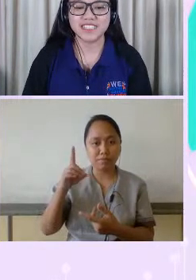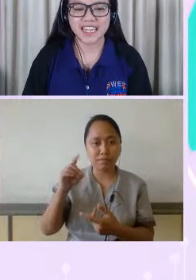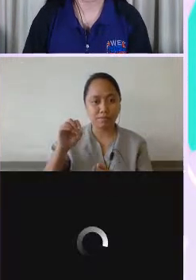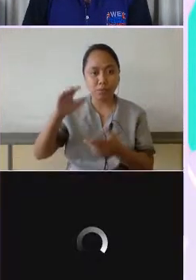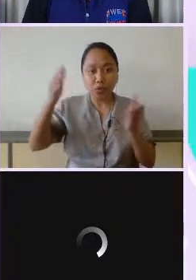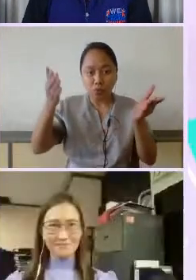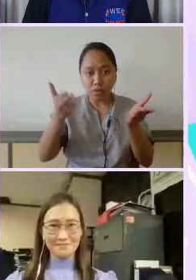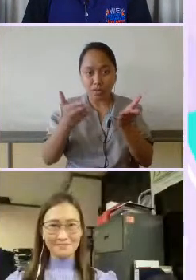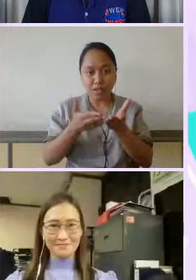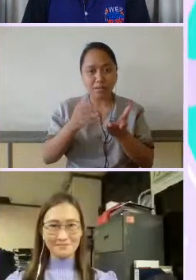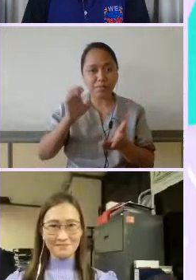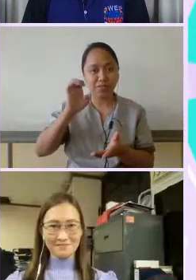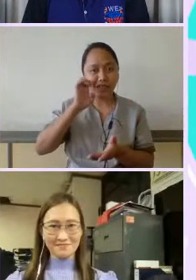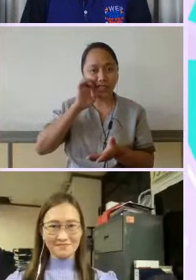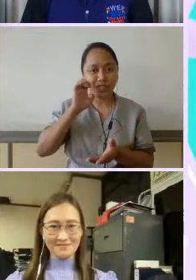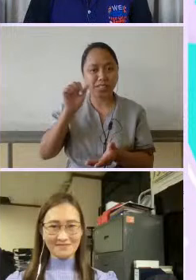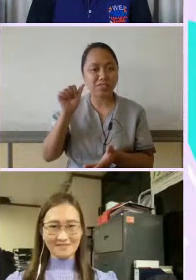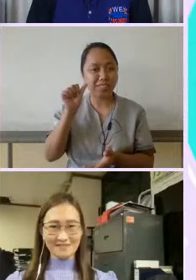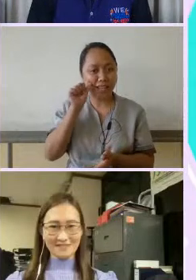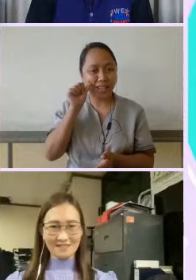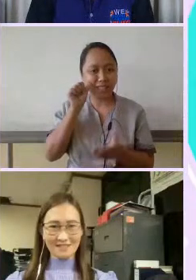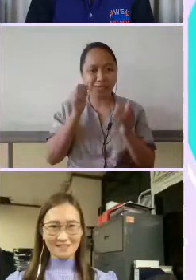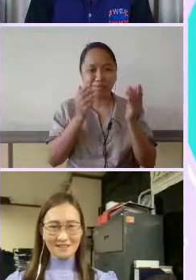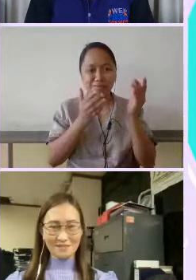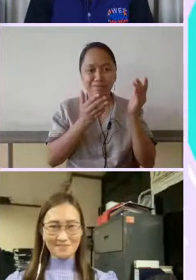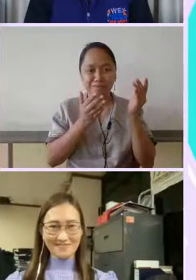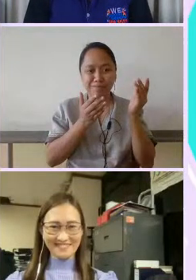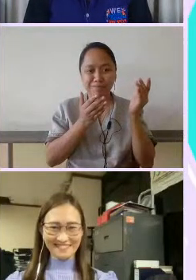J. Avignante.